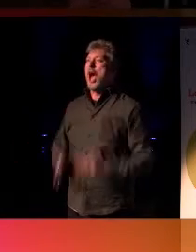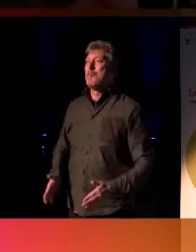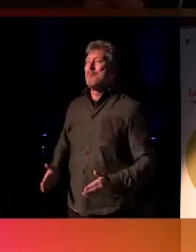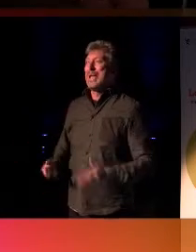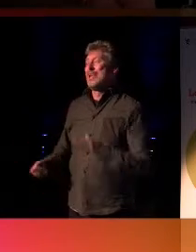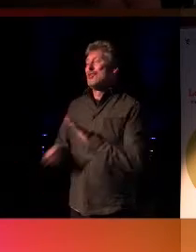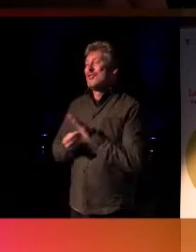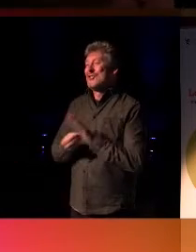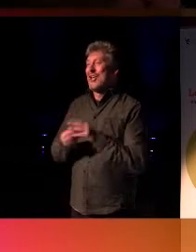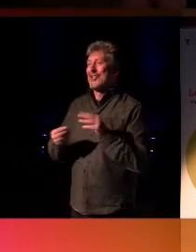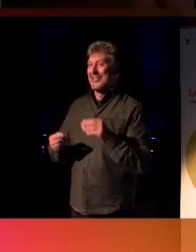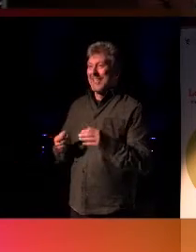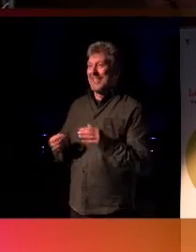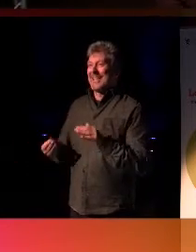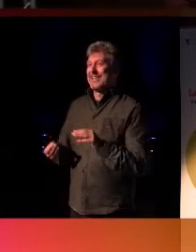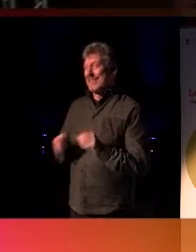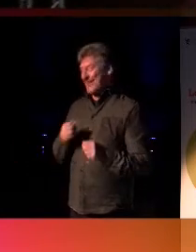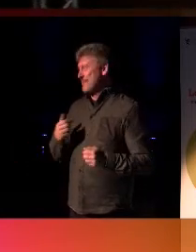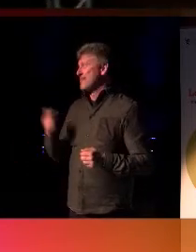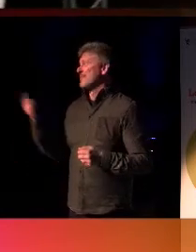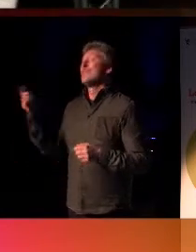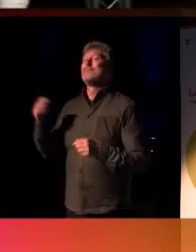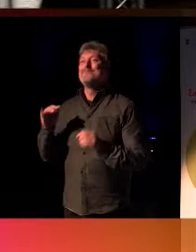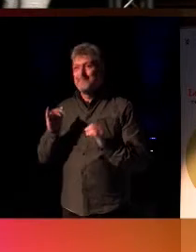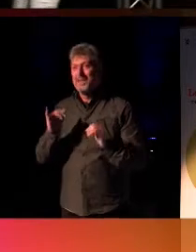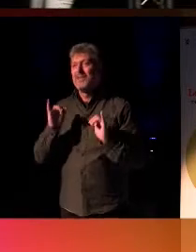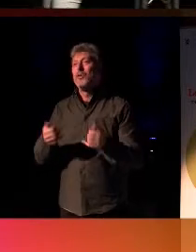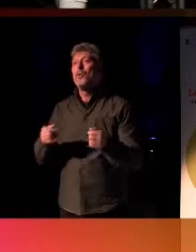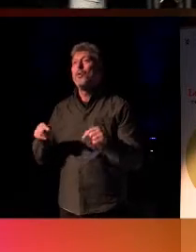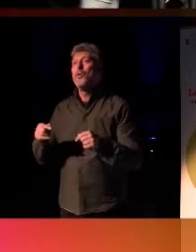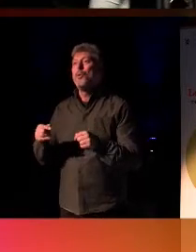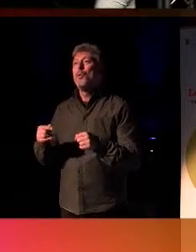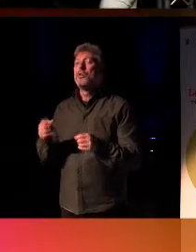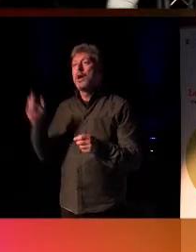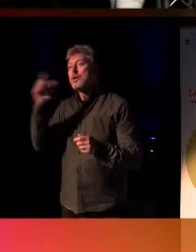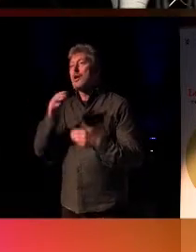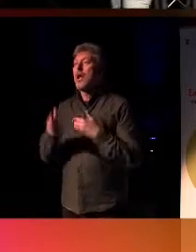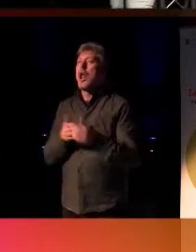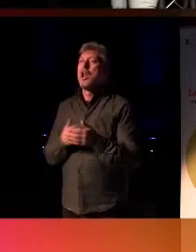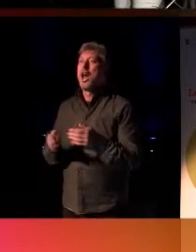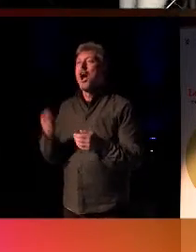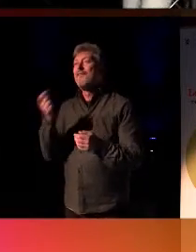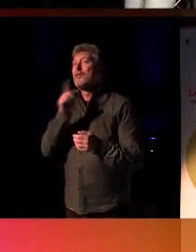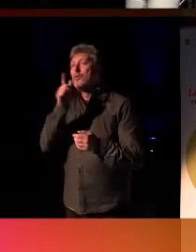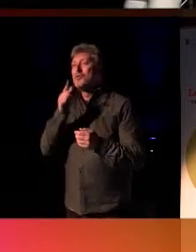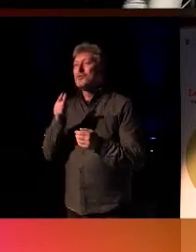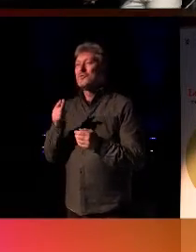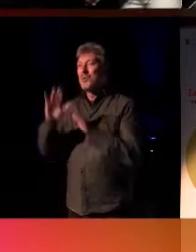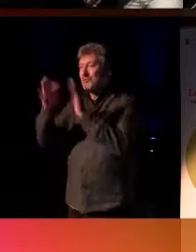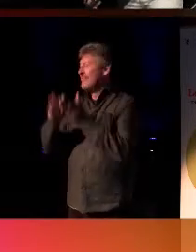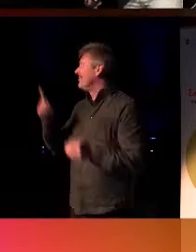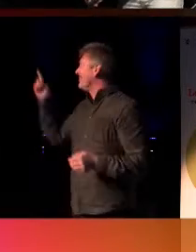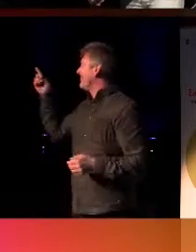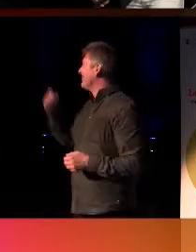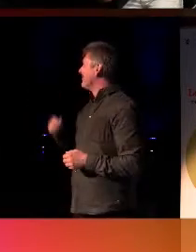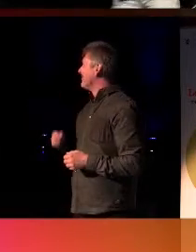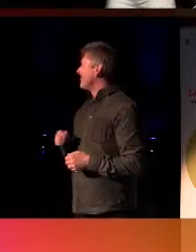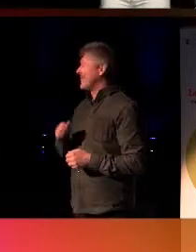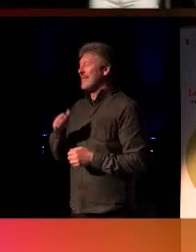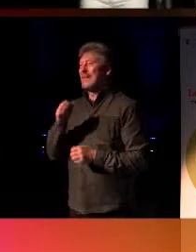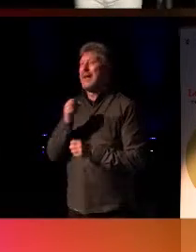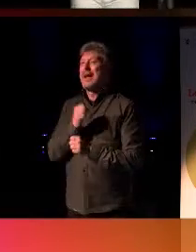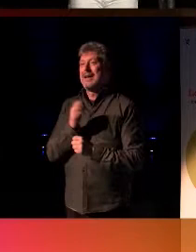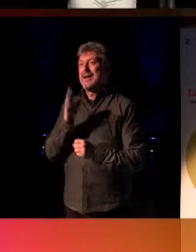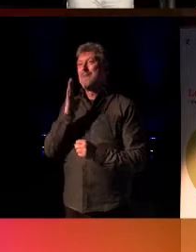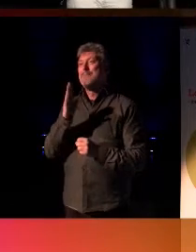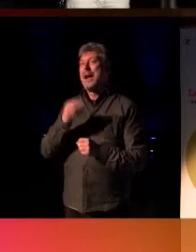har vi tatt sjansen på å bare lage noen sånne små dummies. Her det da Bent Høie og Bjørn Gullvåg. Jeg håper det I orden. Vi